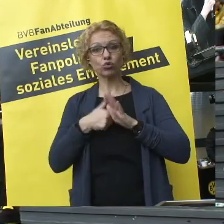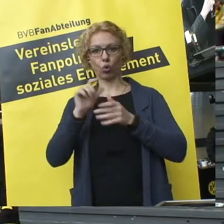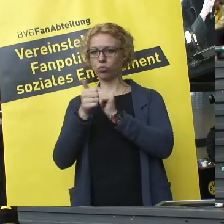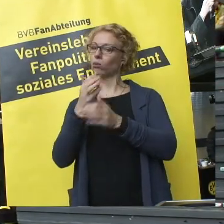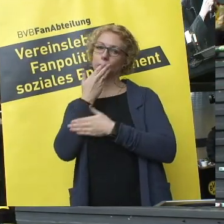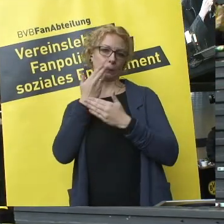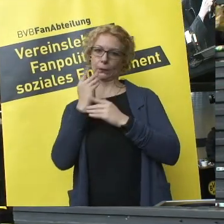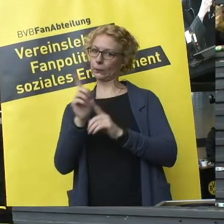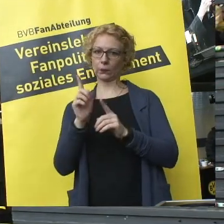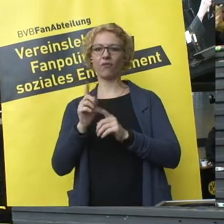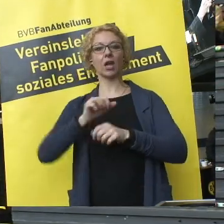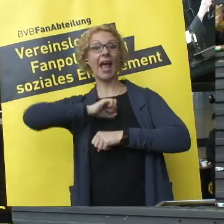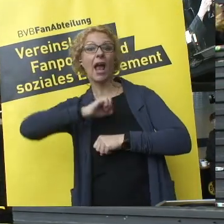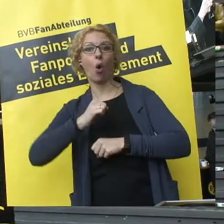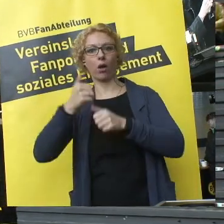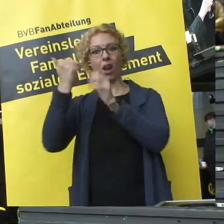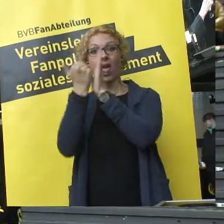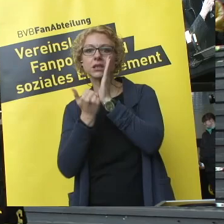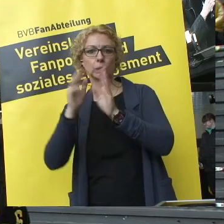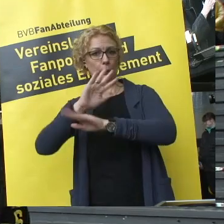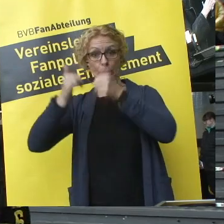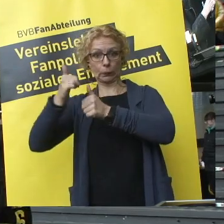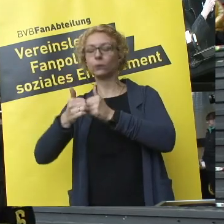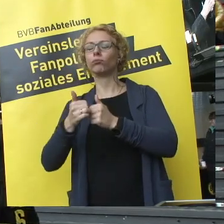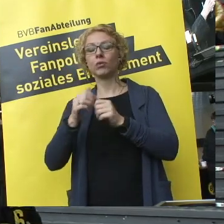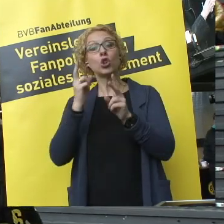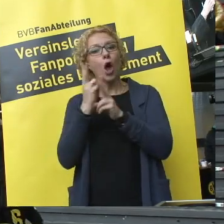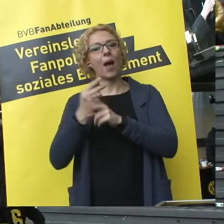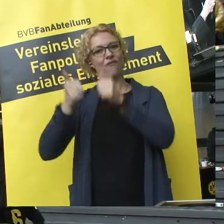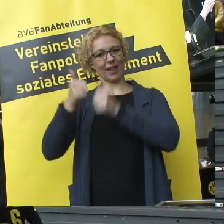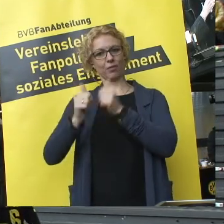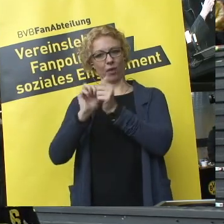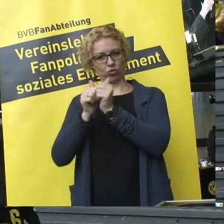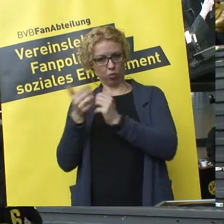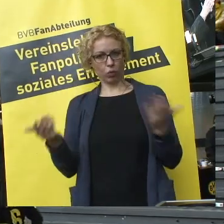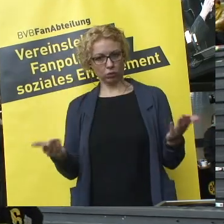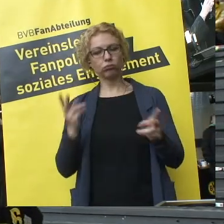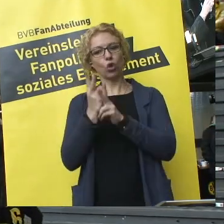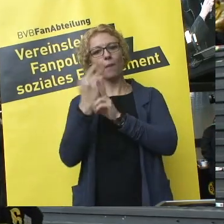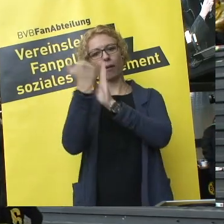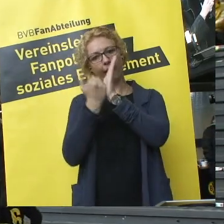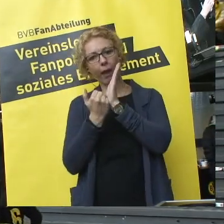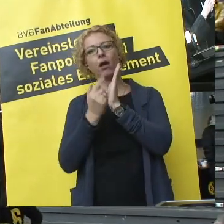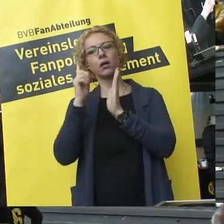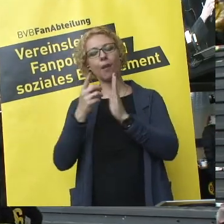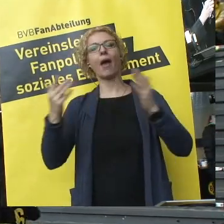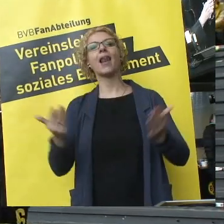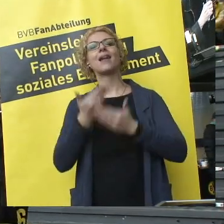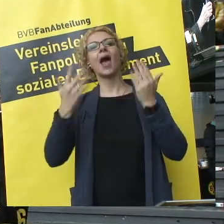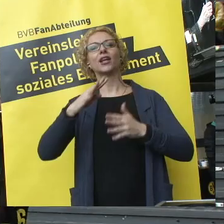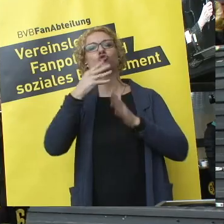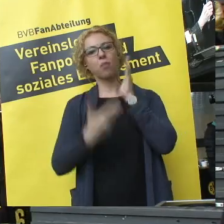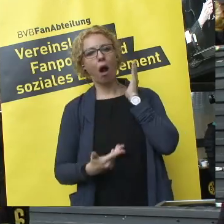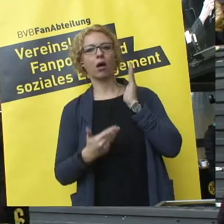gibt es keine Rekordlisten, aber wir betreiben ganz normalen Wettbewerbssport. Das heißt also nach den allgemeinen Regeln, die wir aber in leichte Sprache